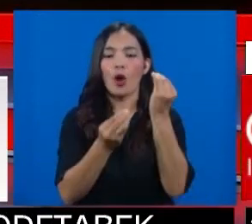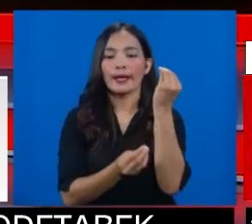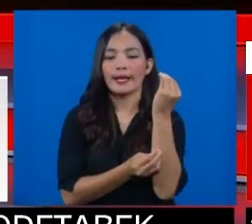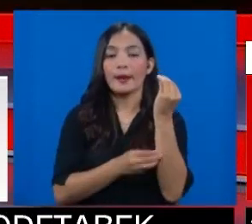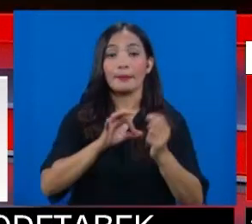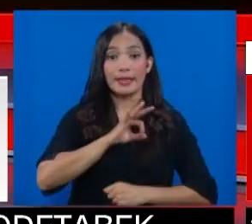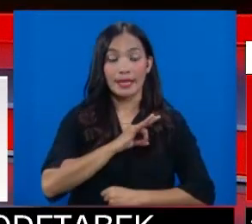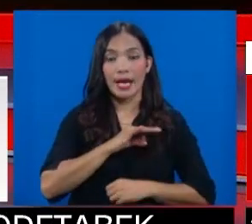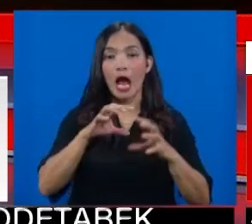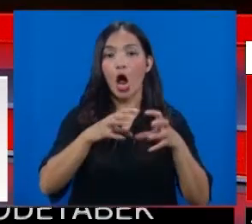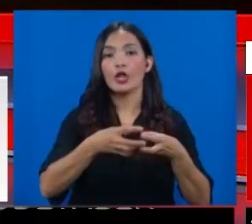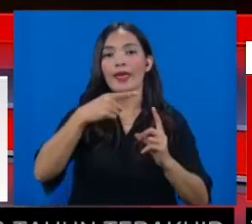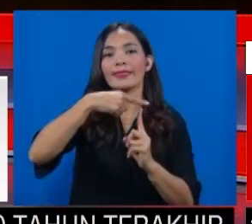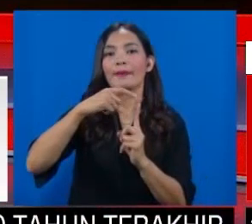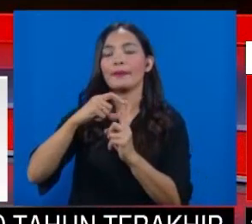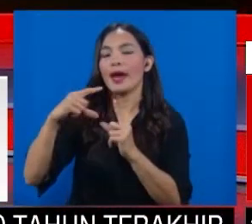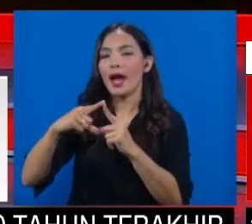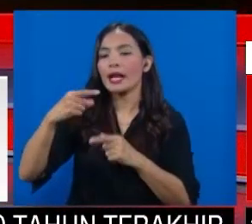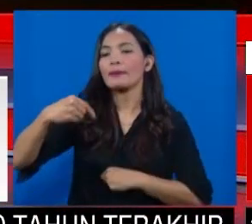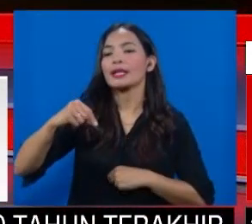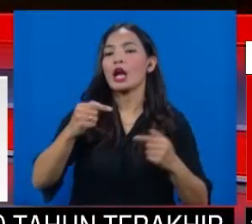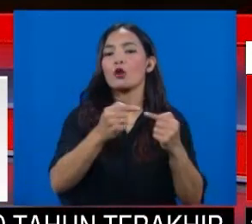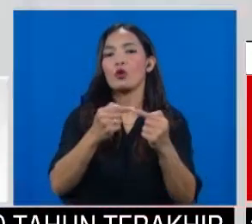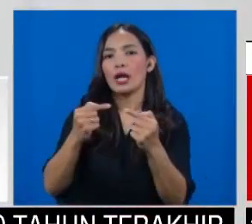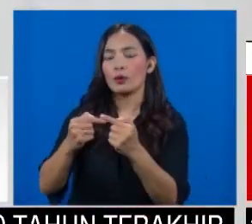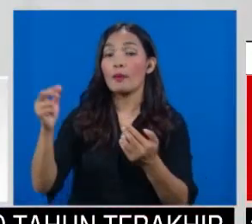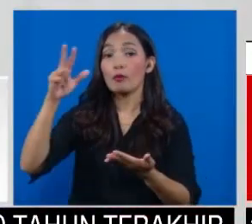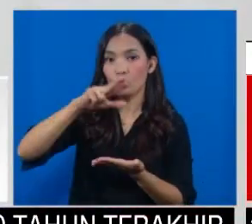Amin, anggota TPA dan menteri terkait.